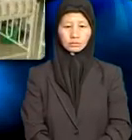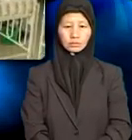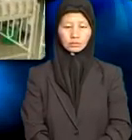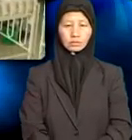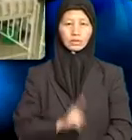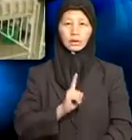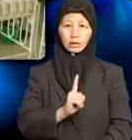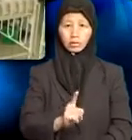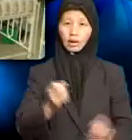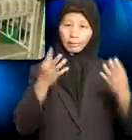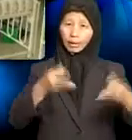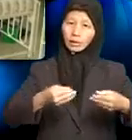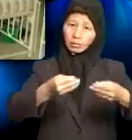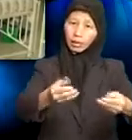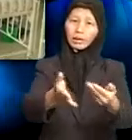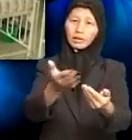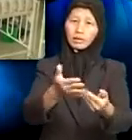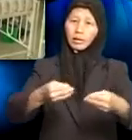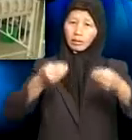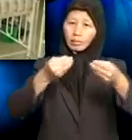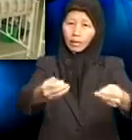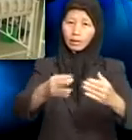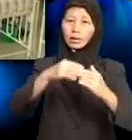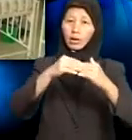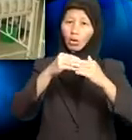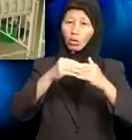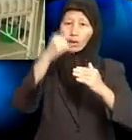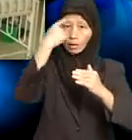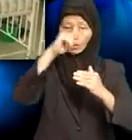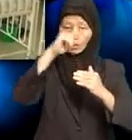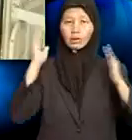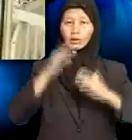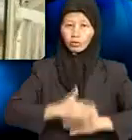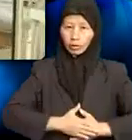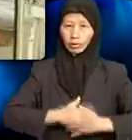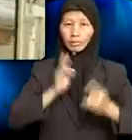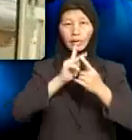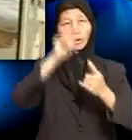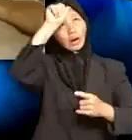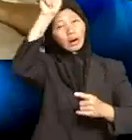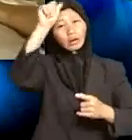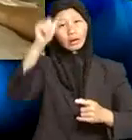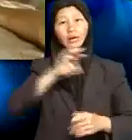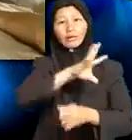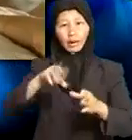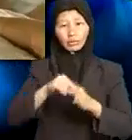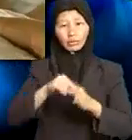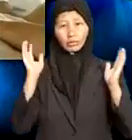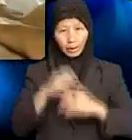Agama Islam banyak memberi kemudahan dan kelonggaran dalam menunaikan ibadah kepada Allah, termasuk jugalah ibadah sembahyang.